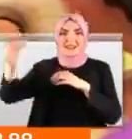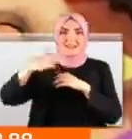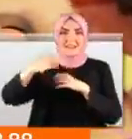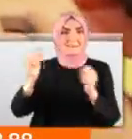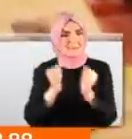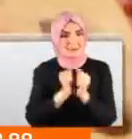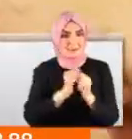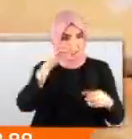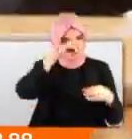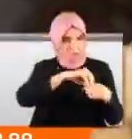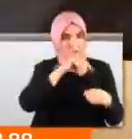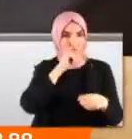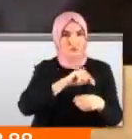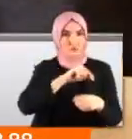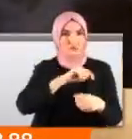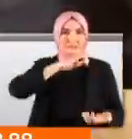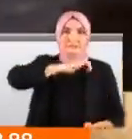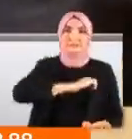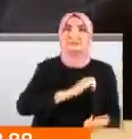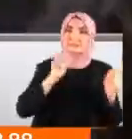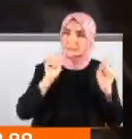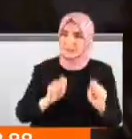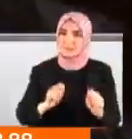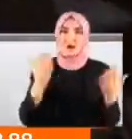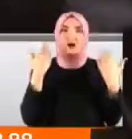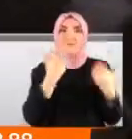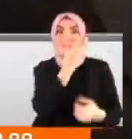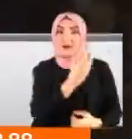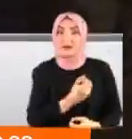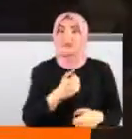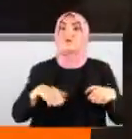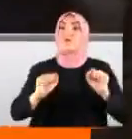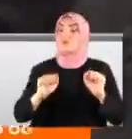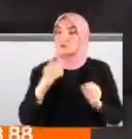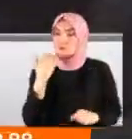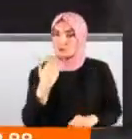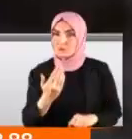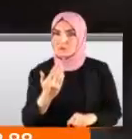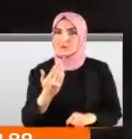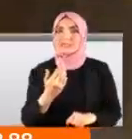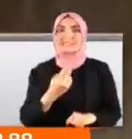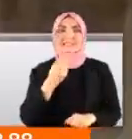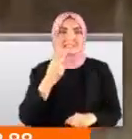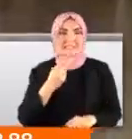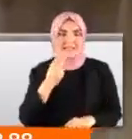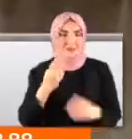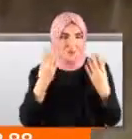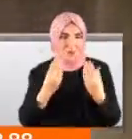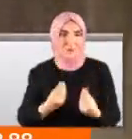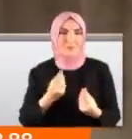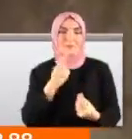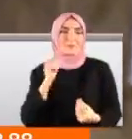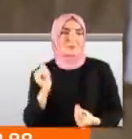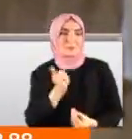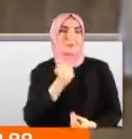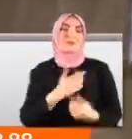baskı yapıyor, hava almasını önlüyor, hem sararması ve güzel bir aroma vermesi için. Dibinde kalan limon